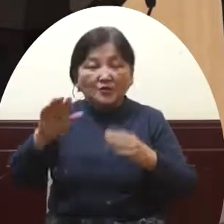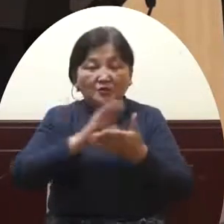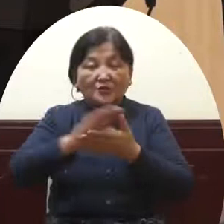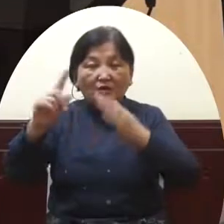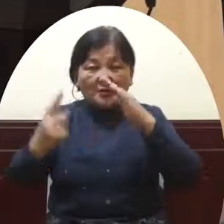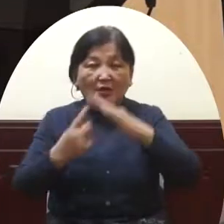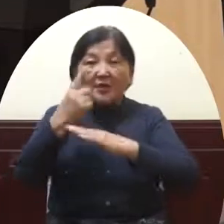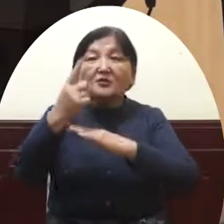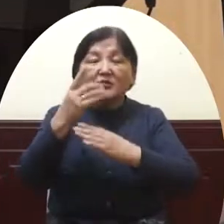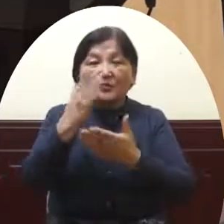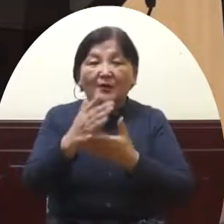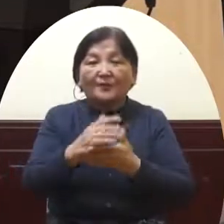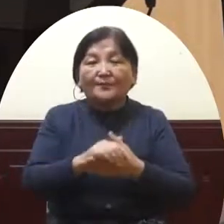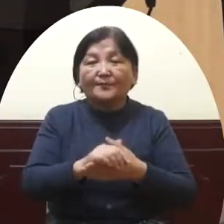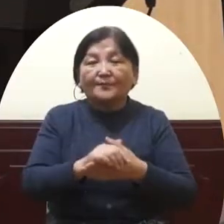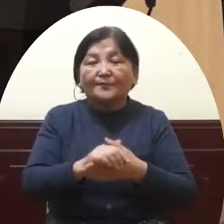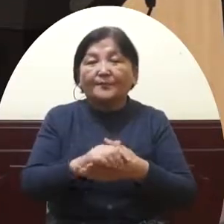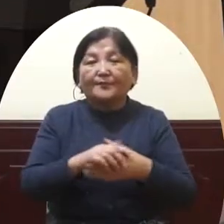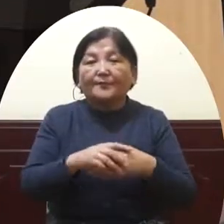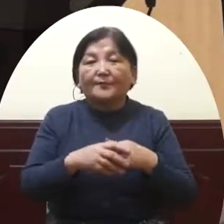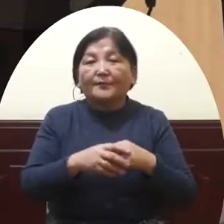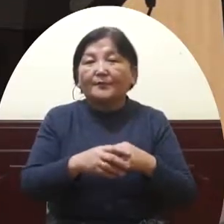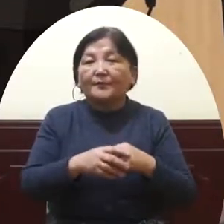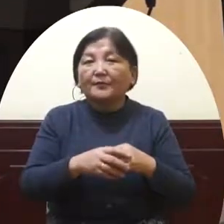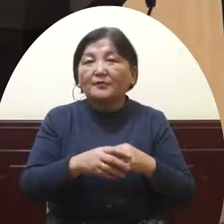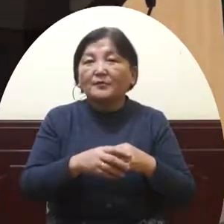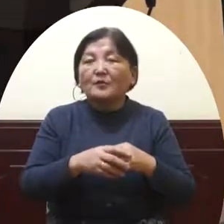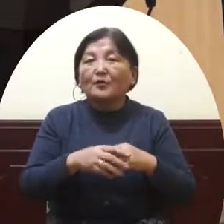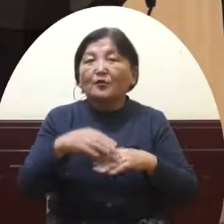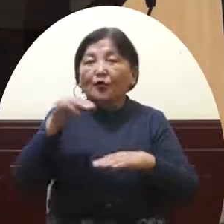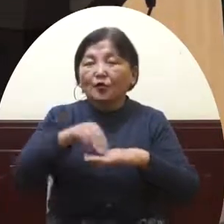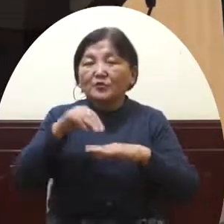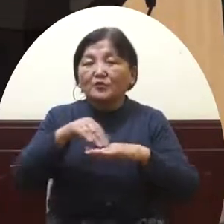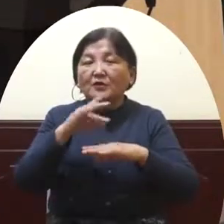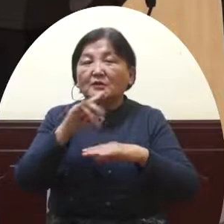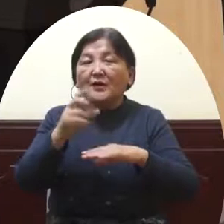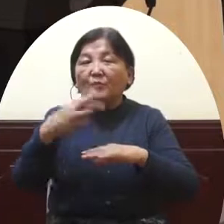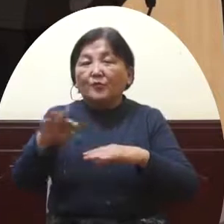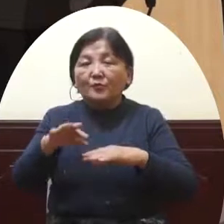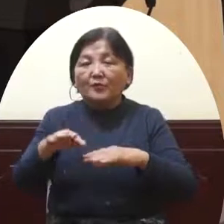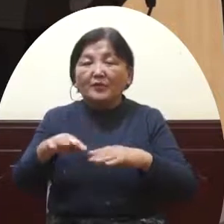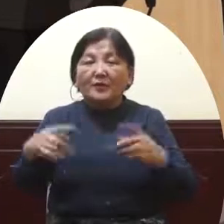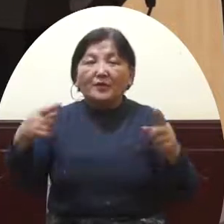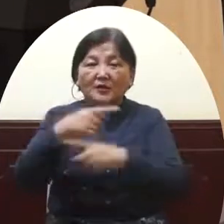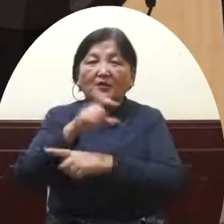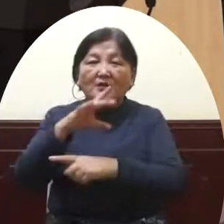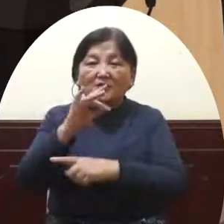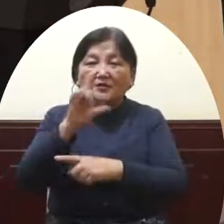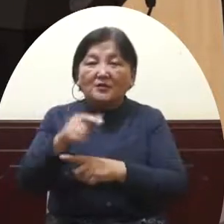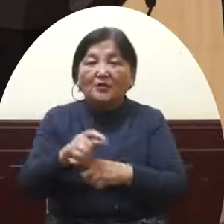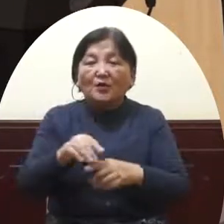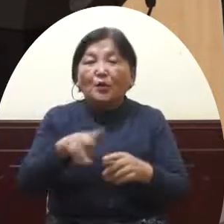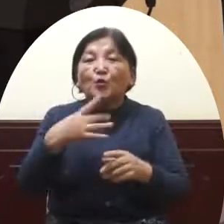шинэ анти эстаблишмент парти гэж хэлдэг одоо бүр тогтолцооны намуудын эсрэг төр зуурын богино